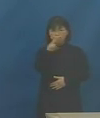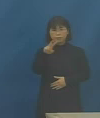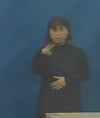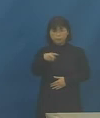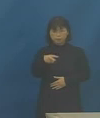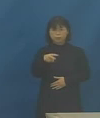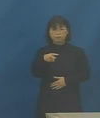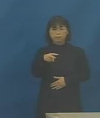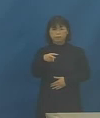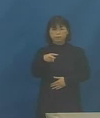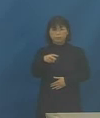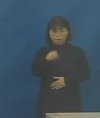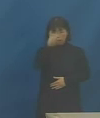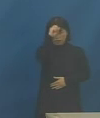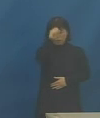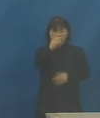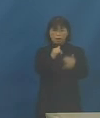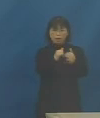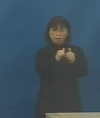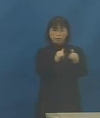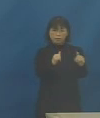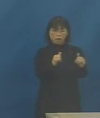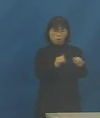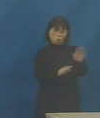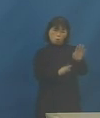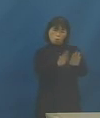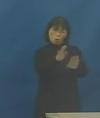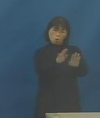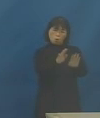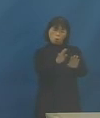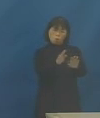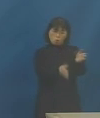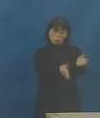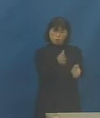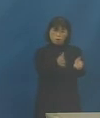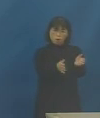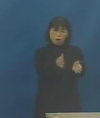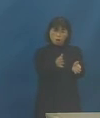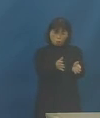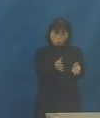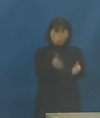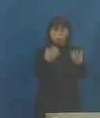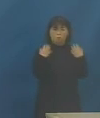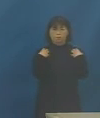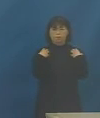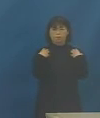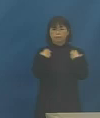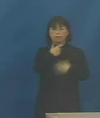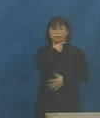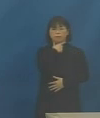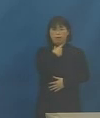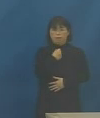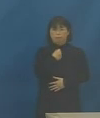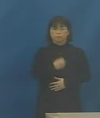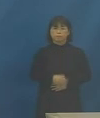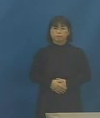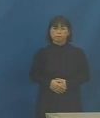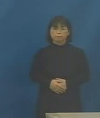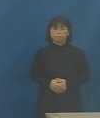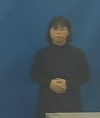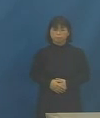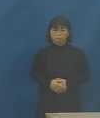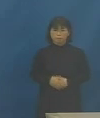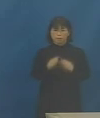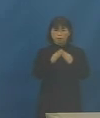したものを感じの方々の押せをのセンターをさせていただこうというものですでこれはの在宅